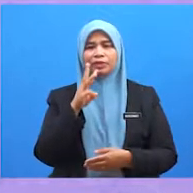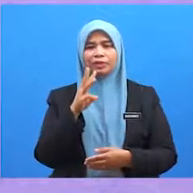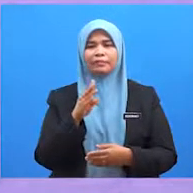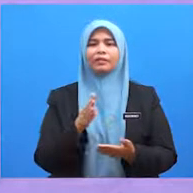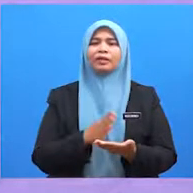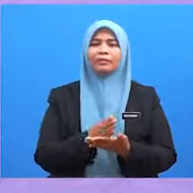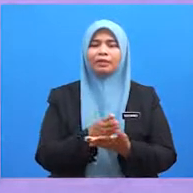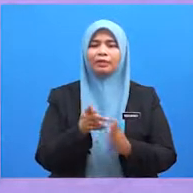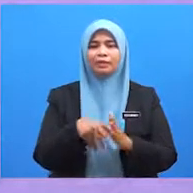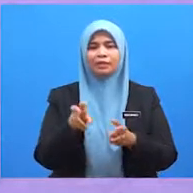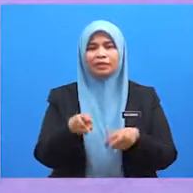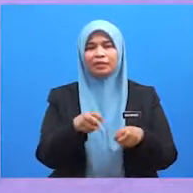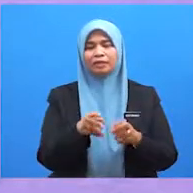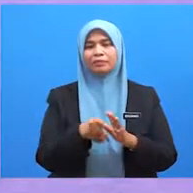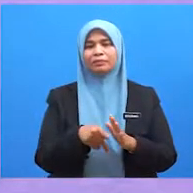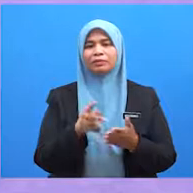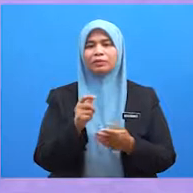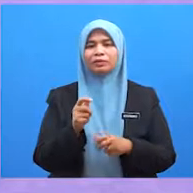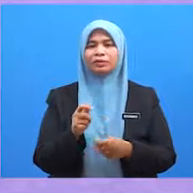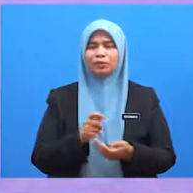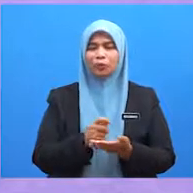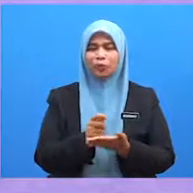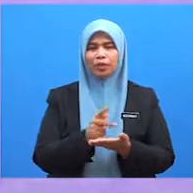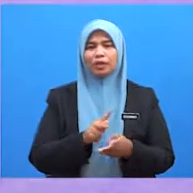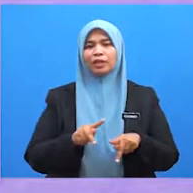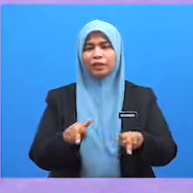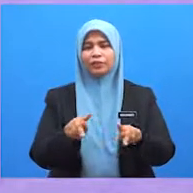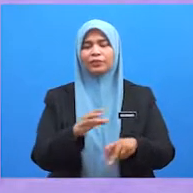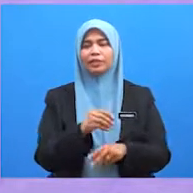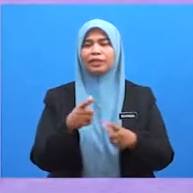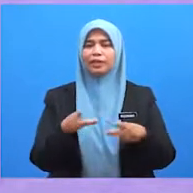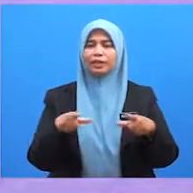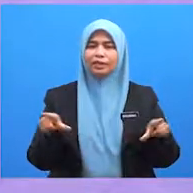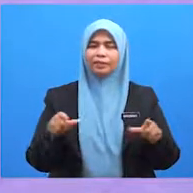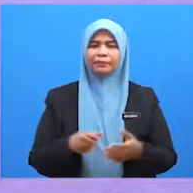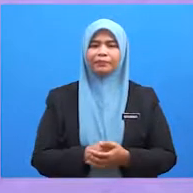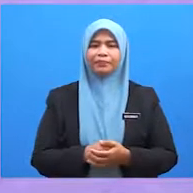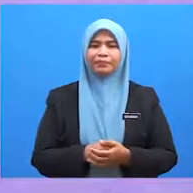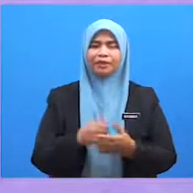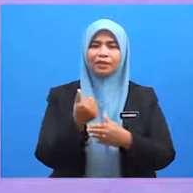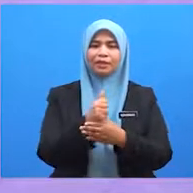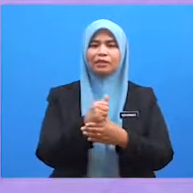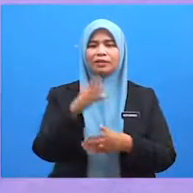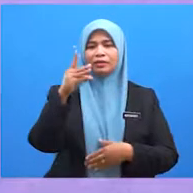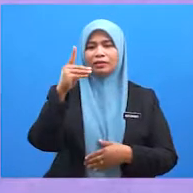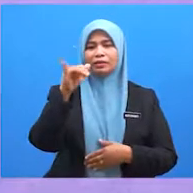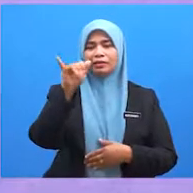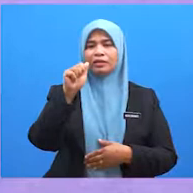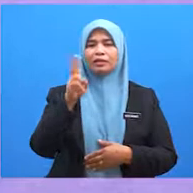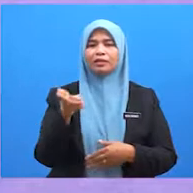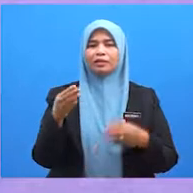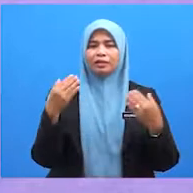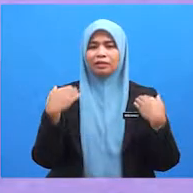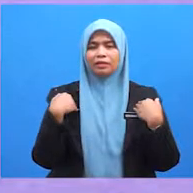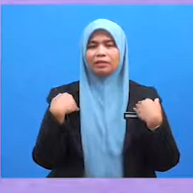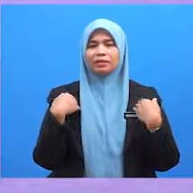pertanian, pertukangan, perniagaan dan lain-lain. Antara Dayah yang terdapat di Aceh